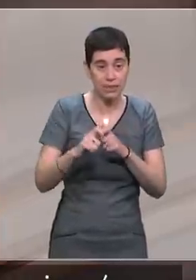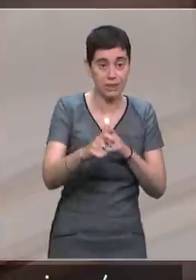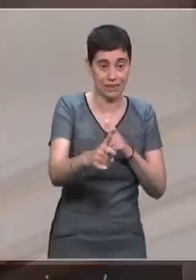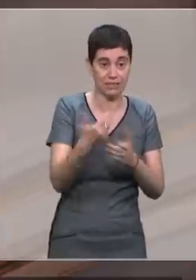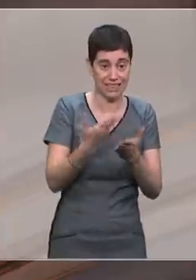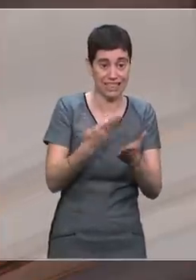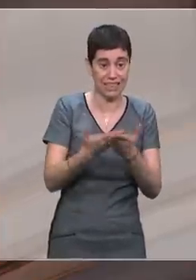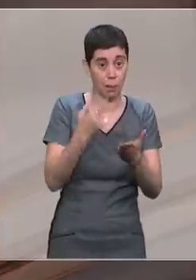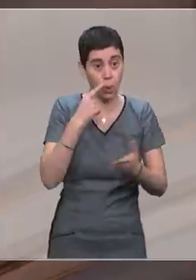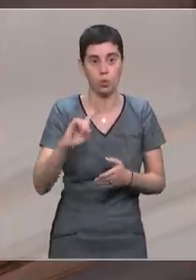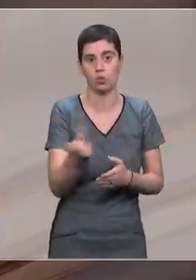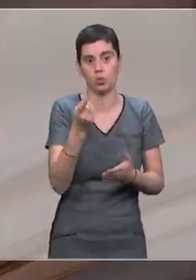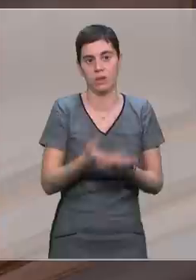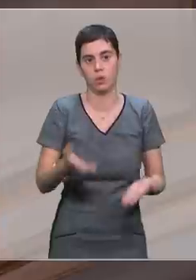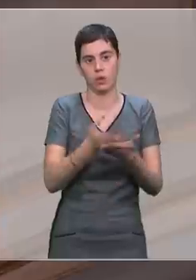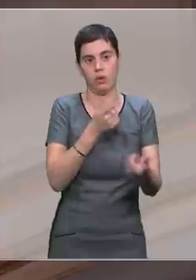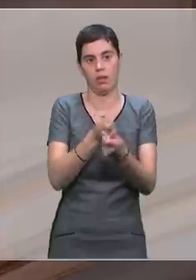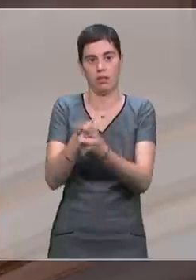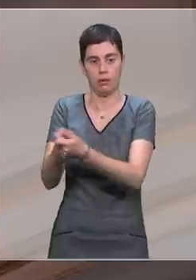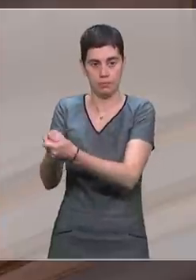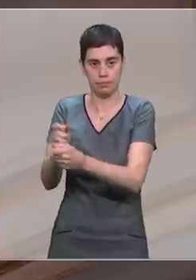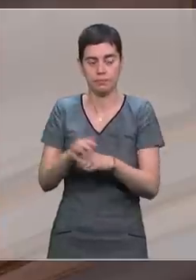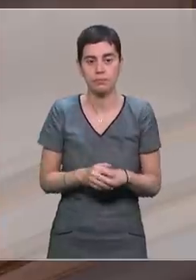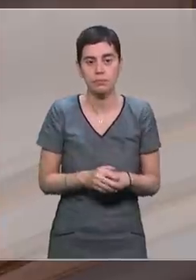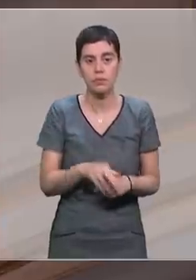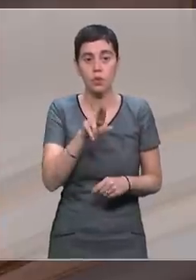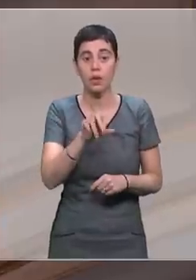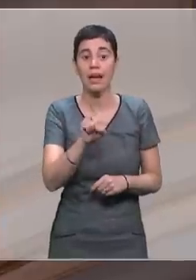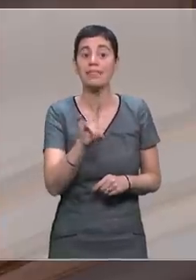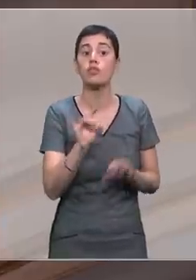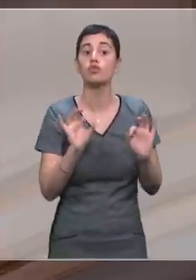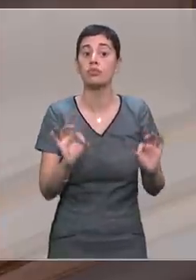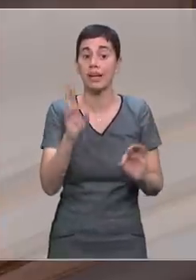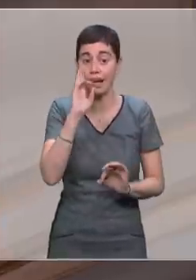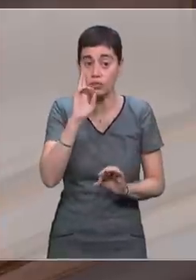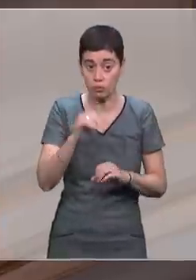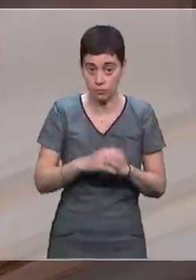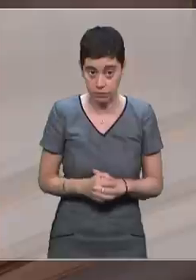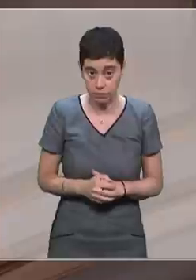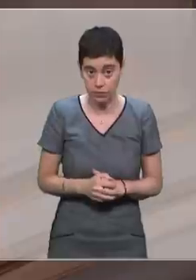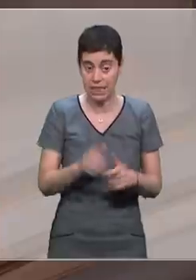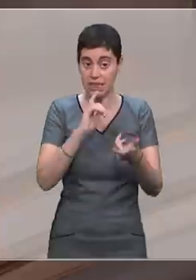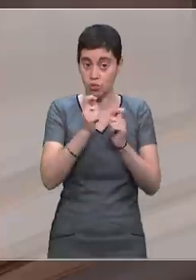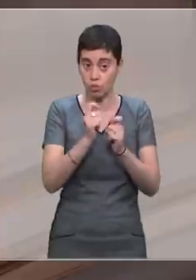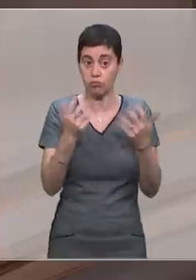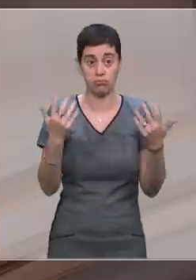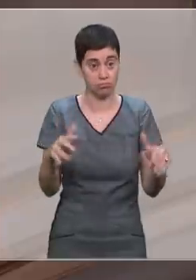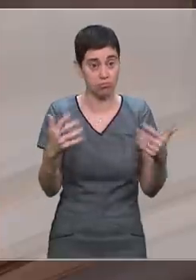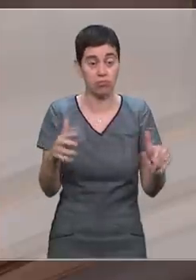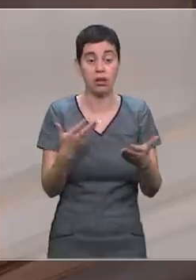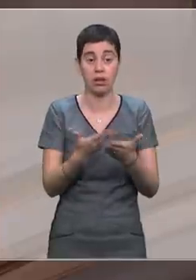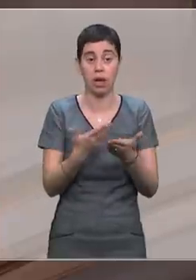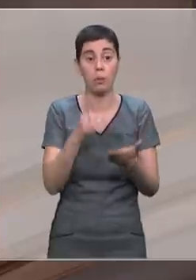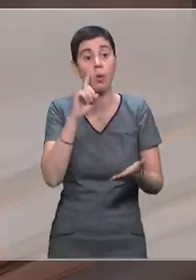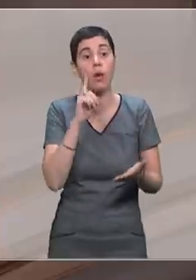bouclier tarifaire à toutes ces situations. Vous avez raison d'évoquer l'USH, vous avez raison d'évoquer les discussions que nous avons, parce que c'est avec les bailleurs